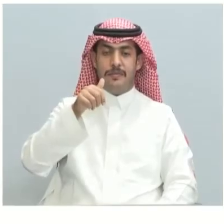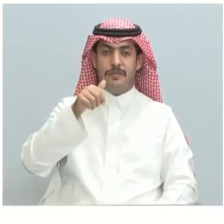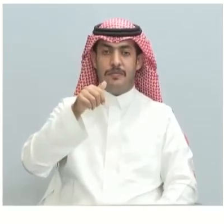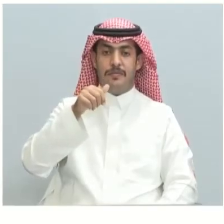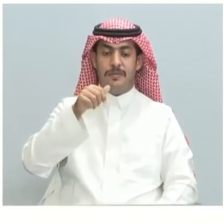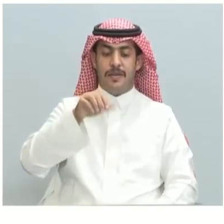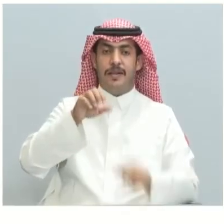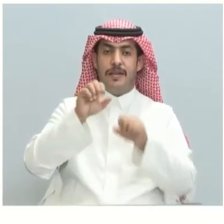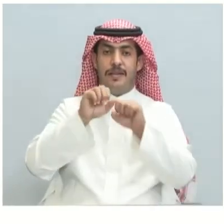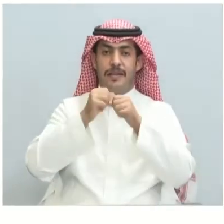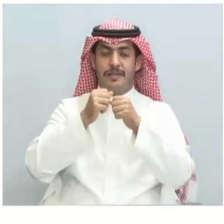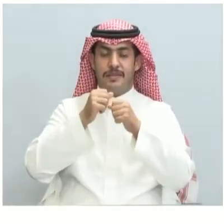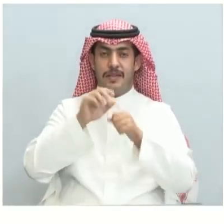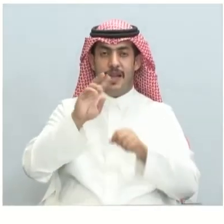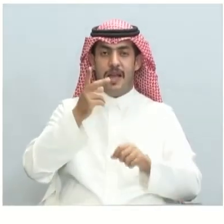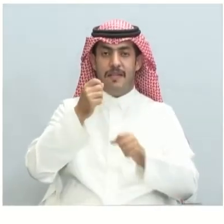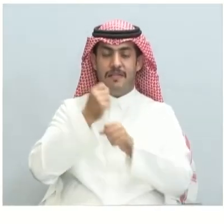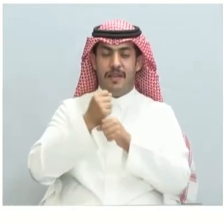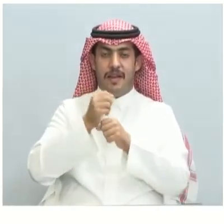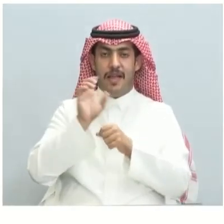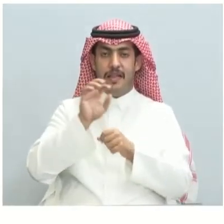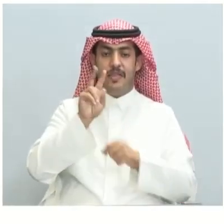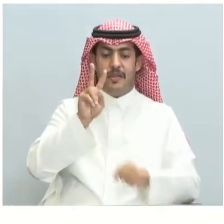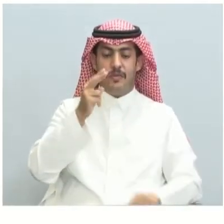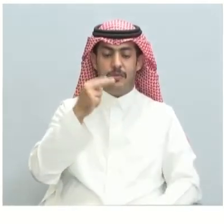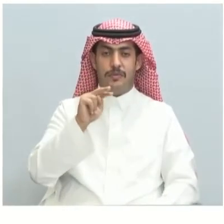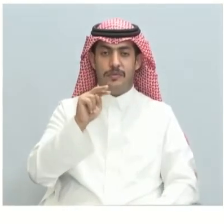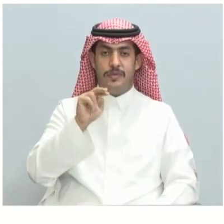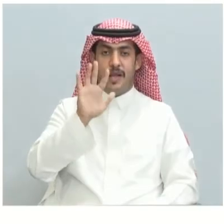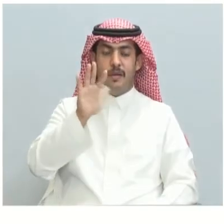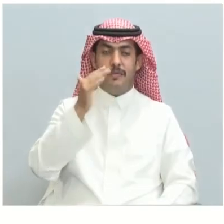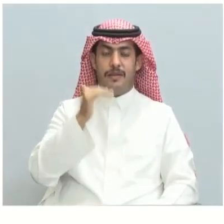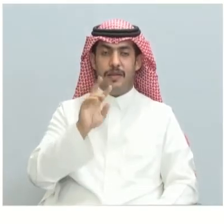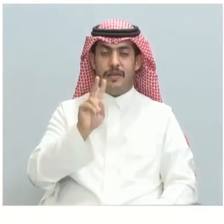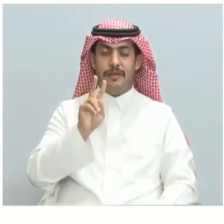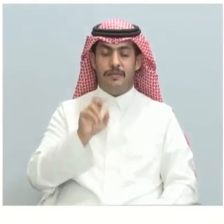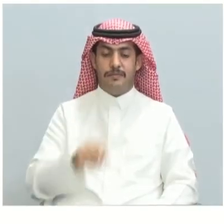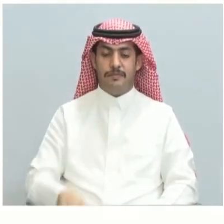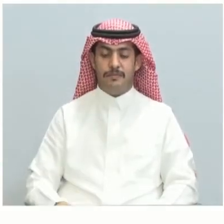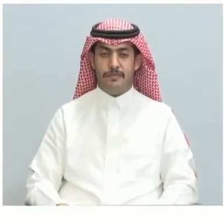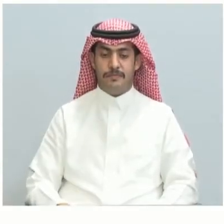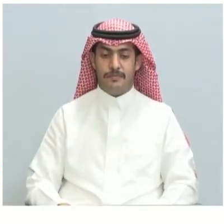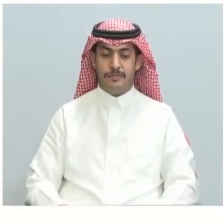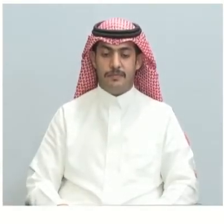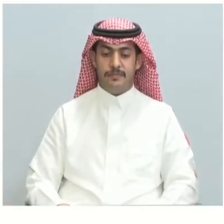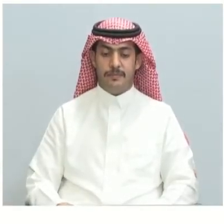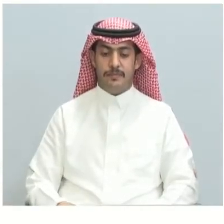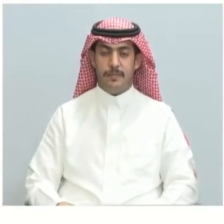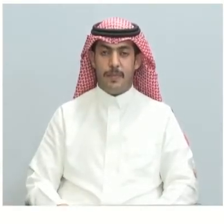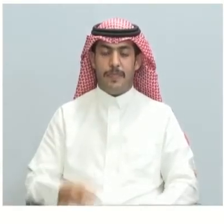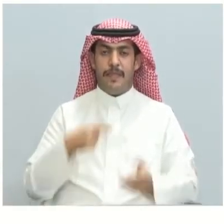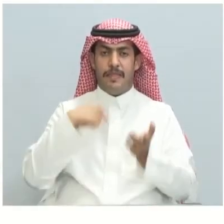الكسر او الكسر غير الفعلي للعدد اثنان ونصف هو خمسه على اثنين هنا ابناء وبناتي